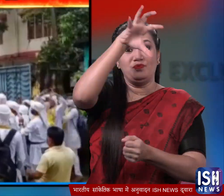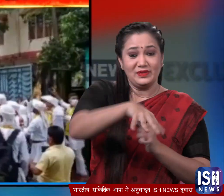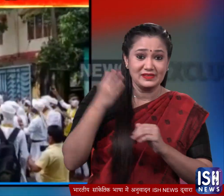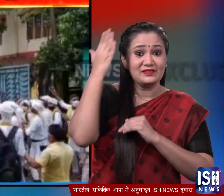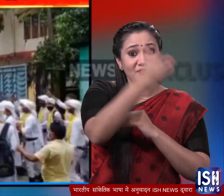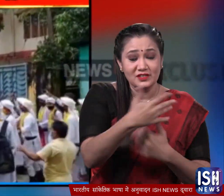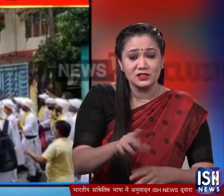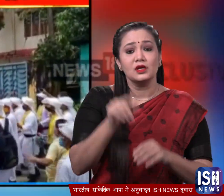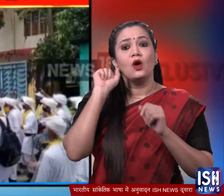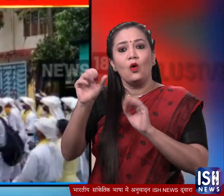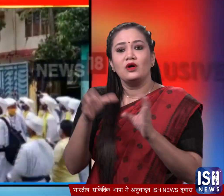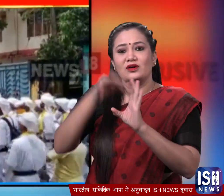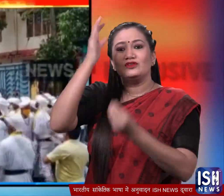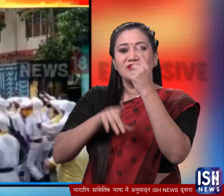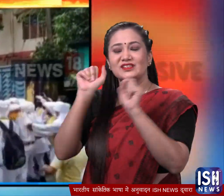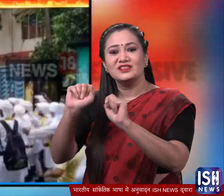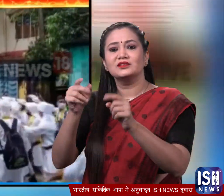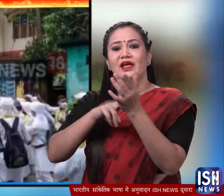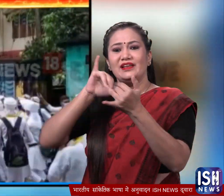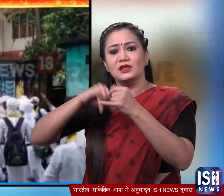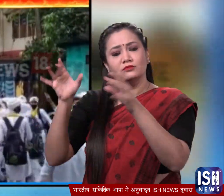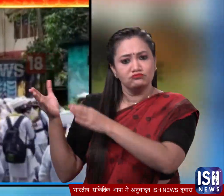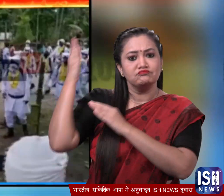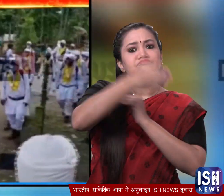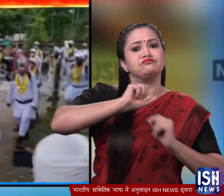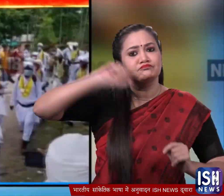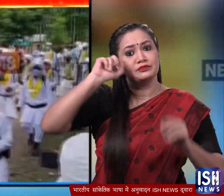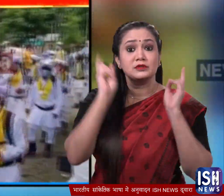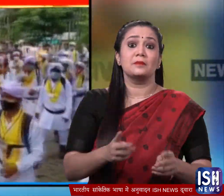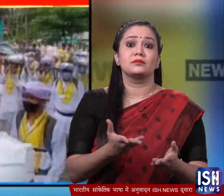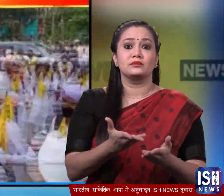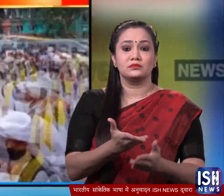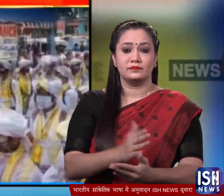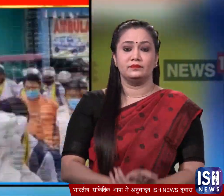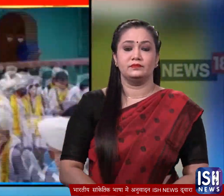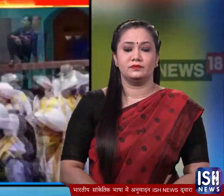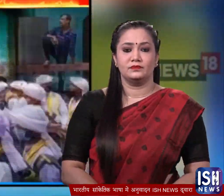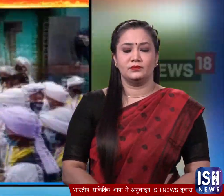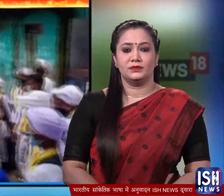गया तो वहां भी इस संगठन के कार्यकर्ताओं ने हंगामा जारी रखा।